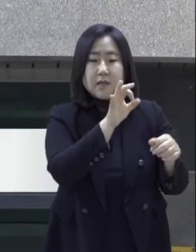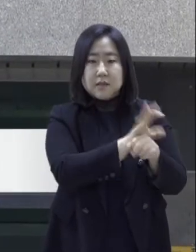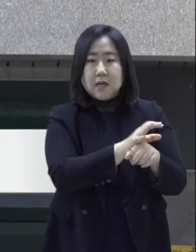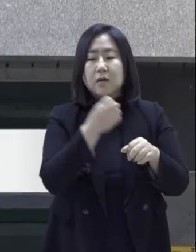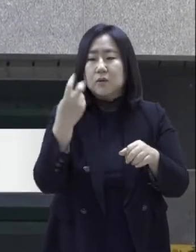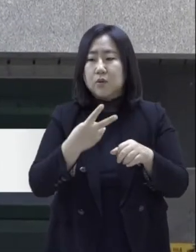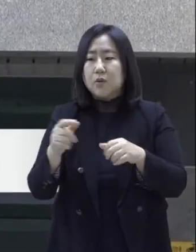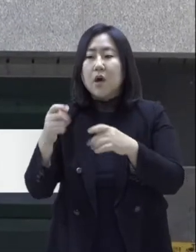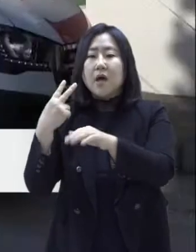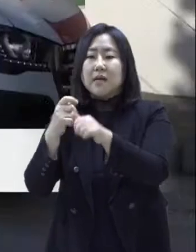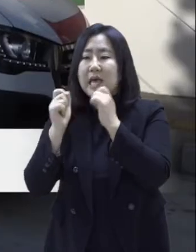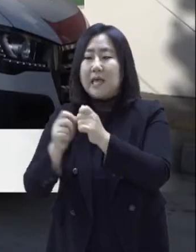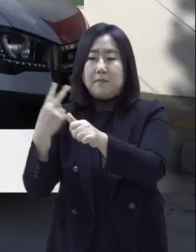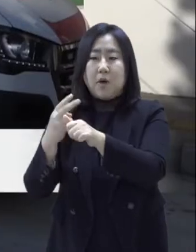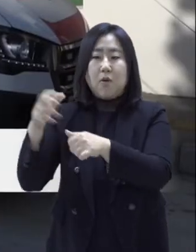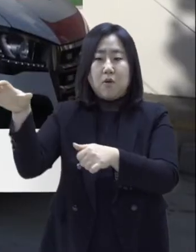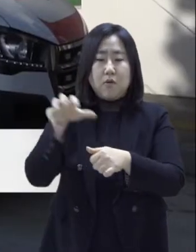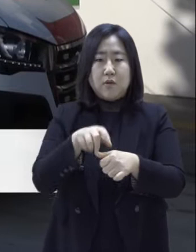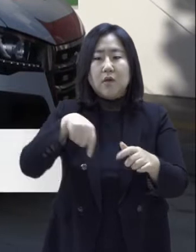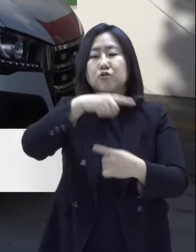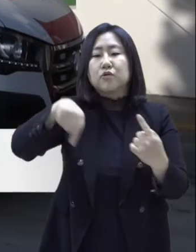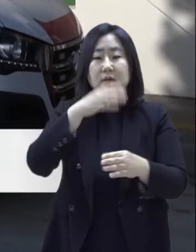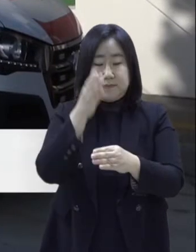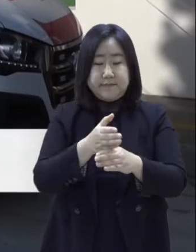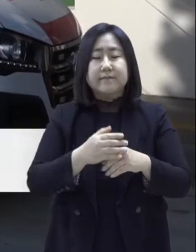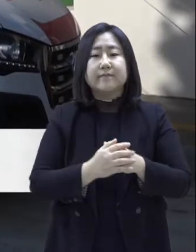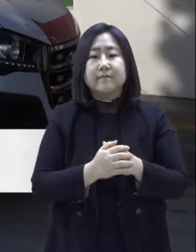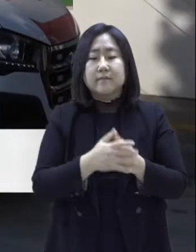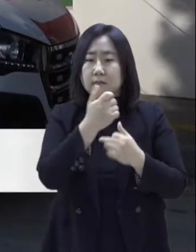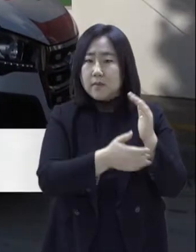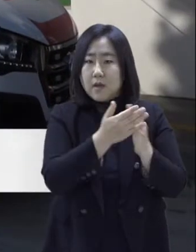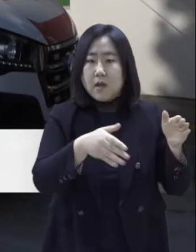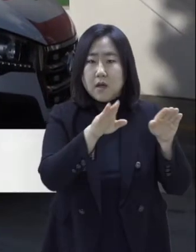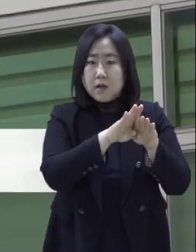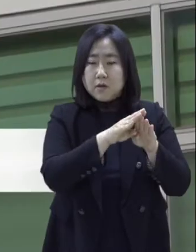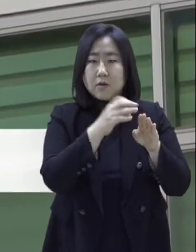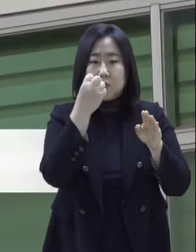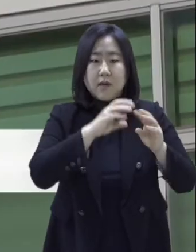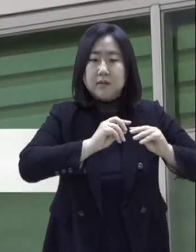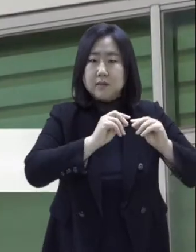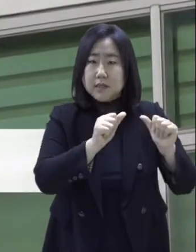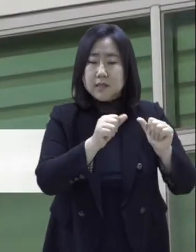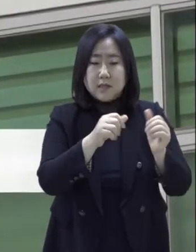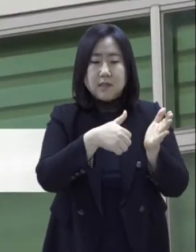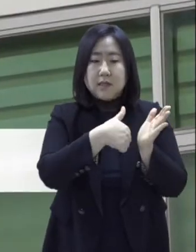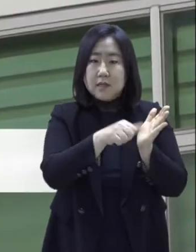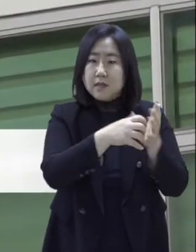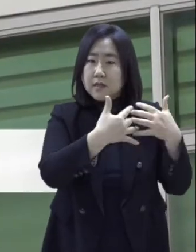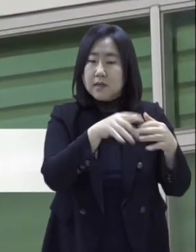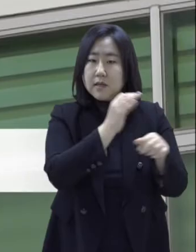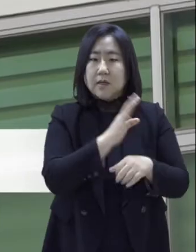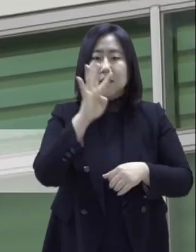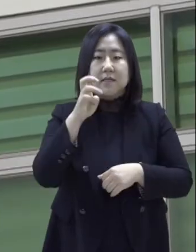민간 의료진이 입주해 의원을 운영하는 형태입니다. 서귀포시는 건물 신축과 부지, 의료 장비 구입 등에